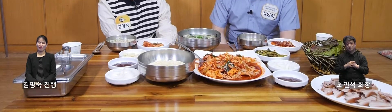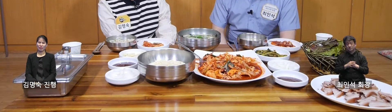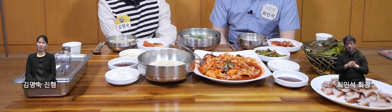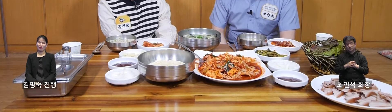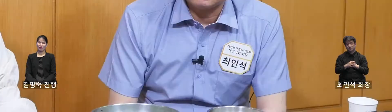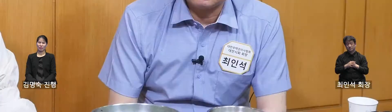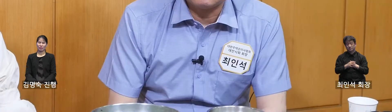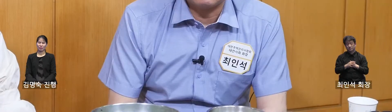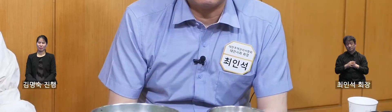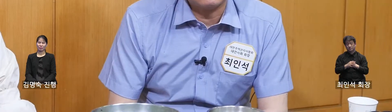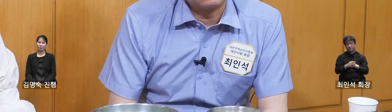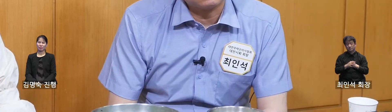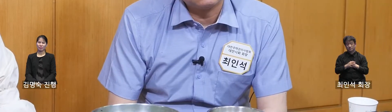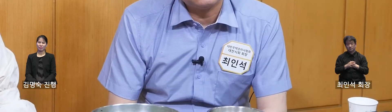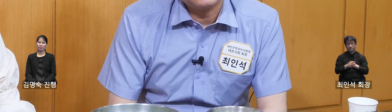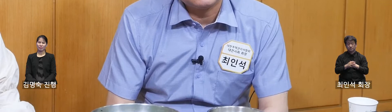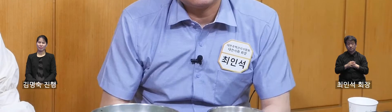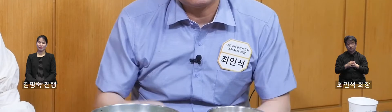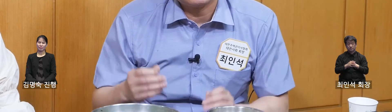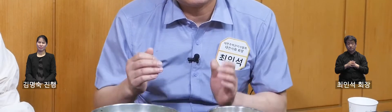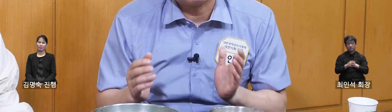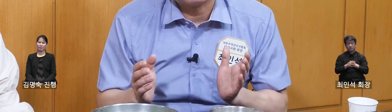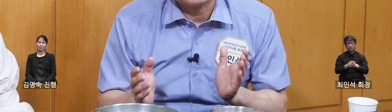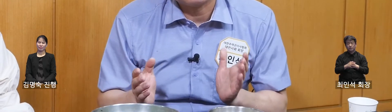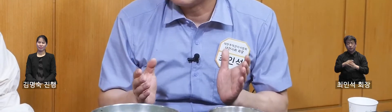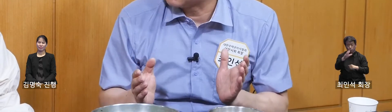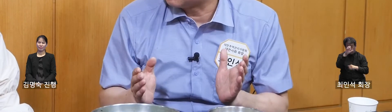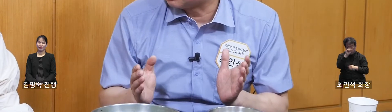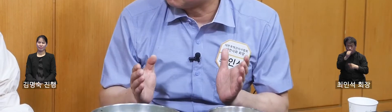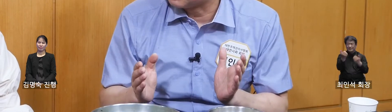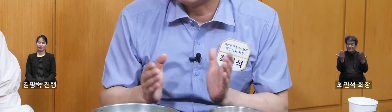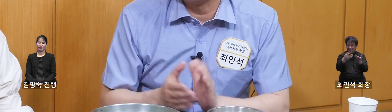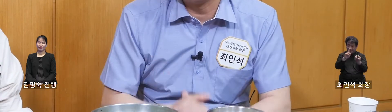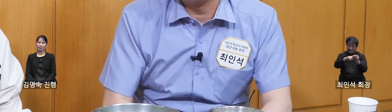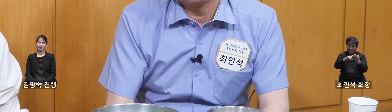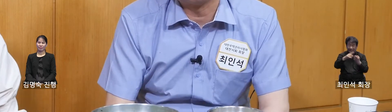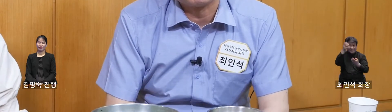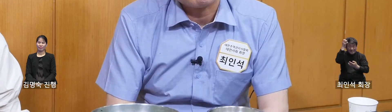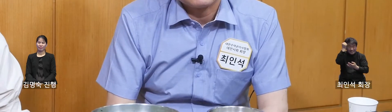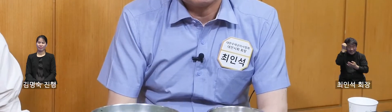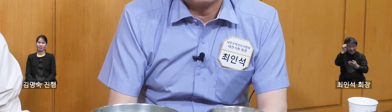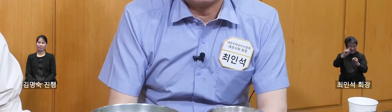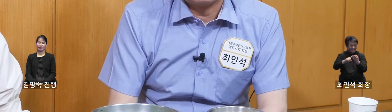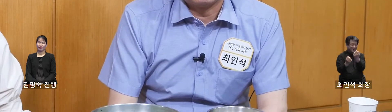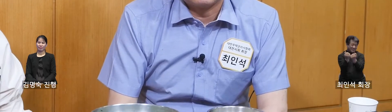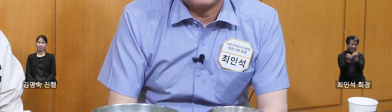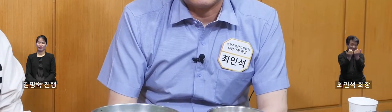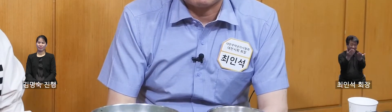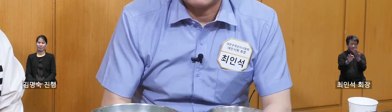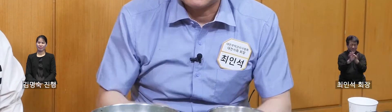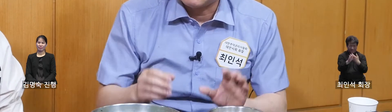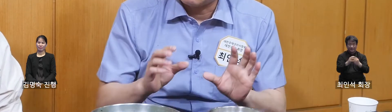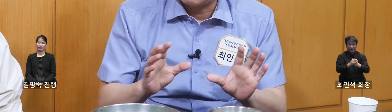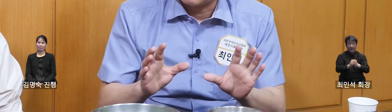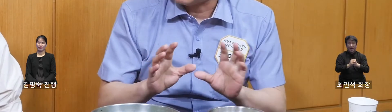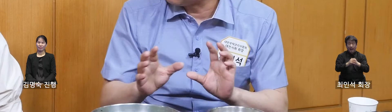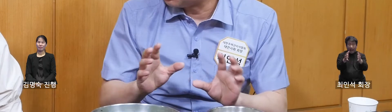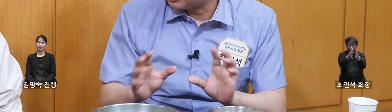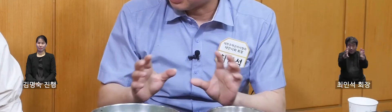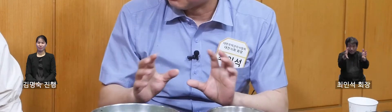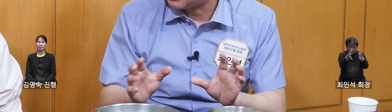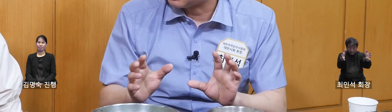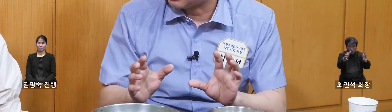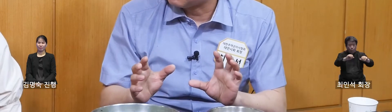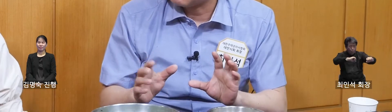그렇습니다. 이 이제 좋은 일에 대한 어떤 기억 같은 걸 한번 말씀을 드리면 이제 아파트에 여러 이제